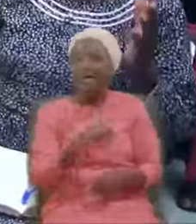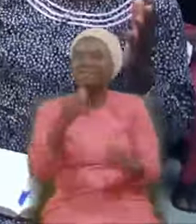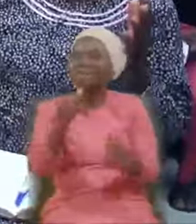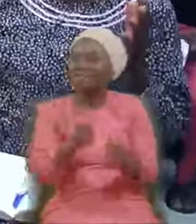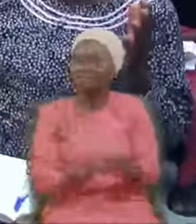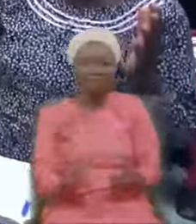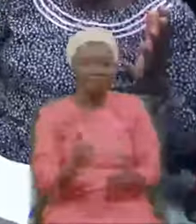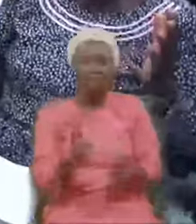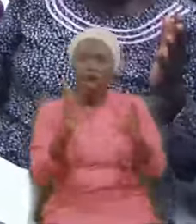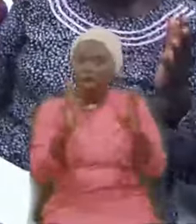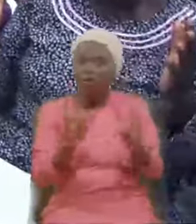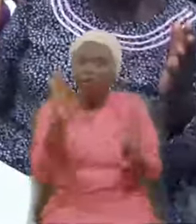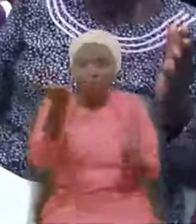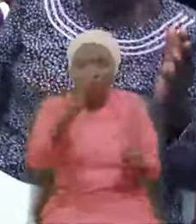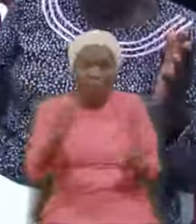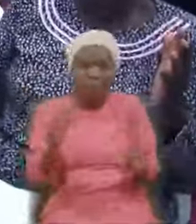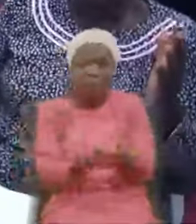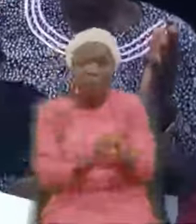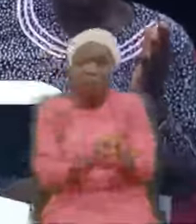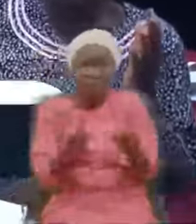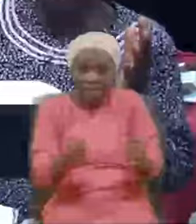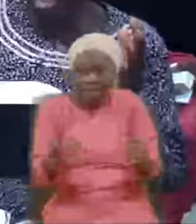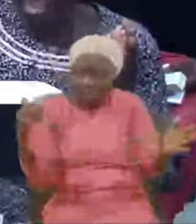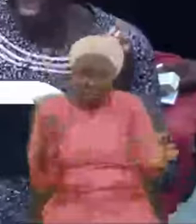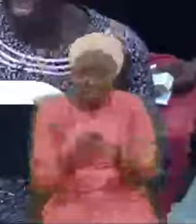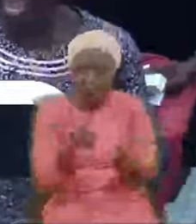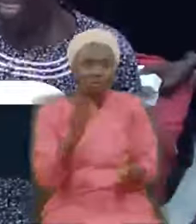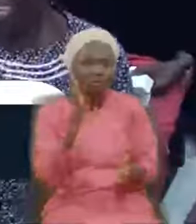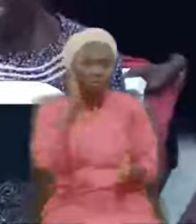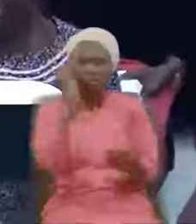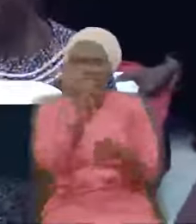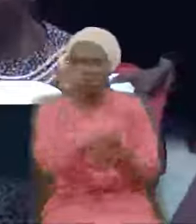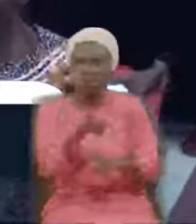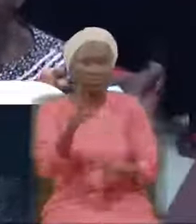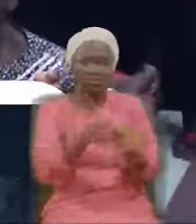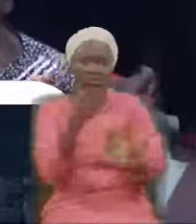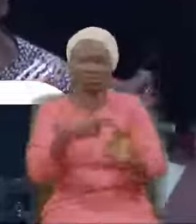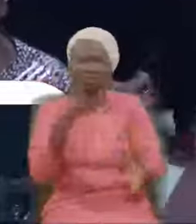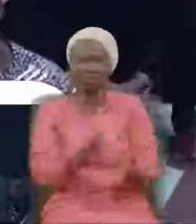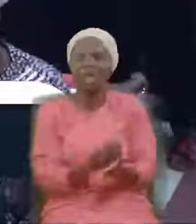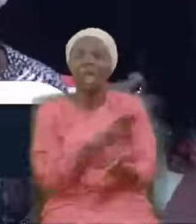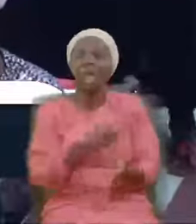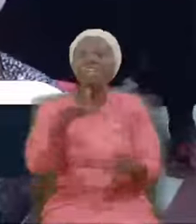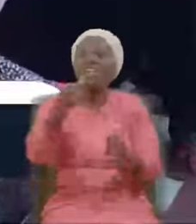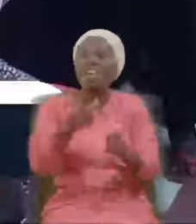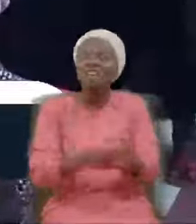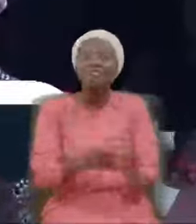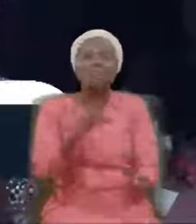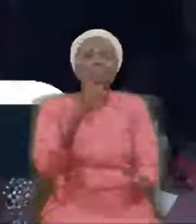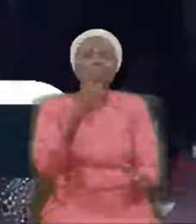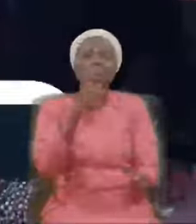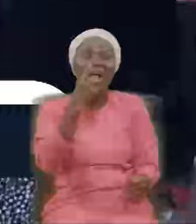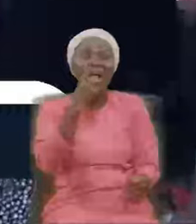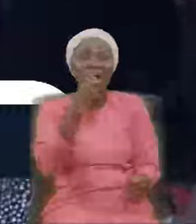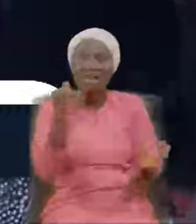trouves, toute arme forgée contre toi sera sans effet. Et toute langue qui